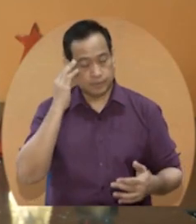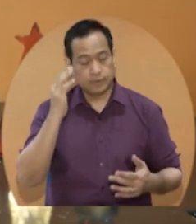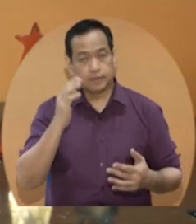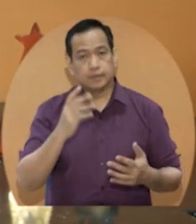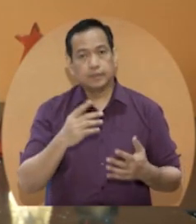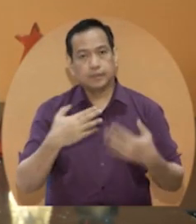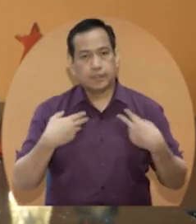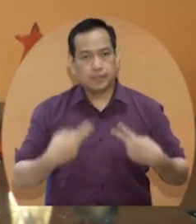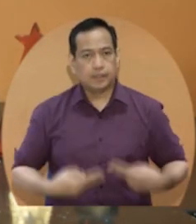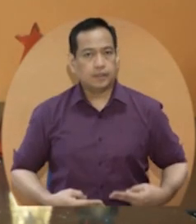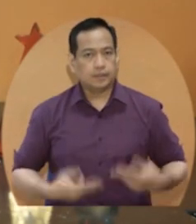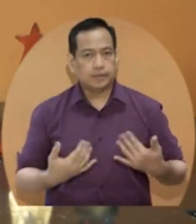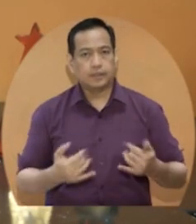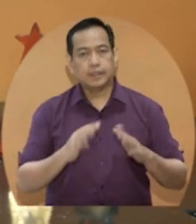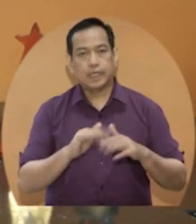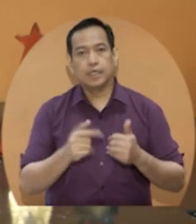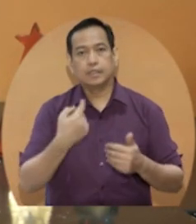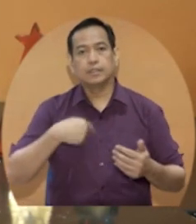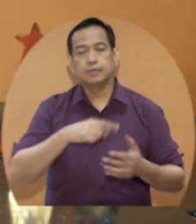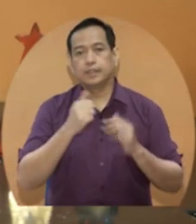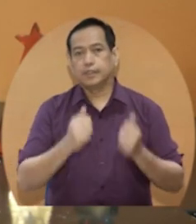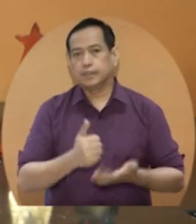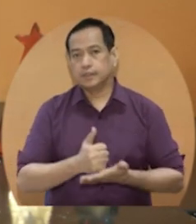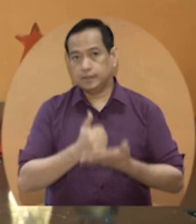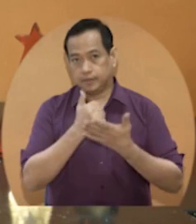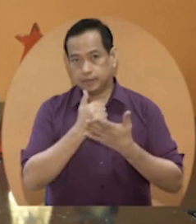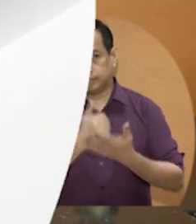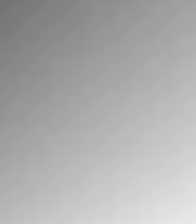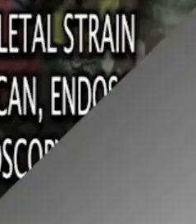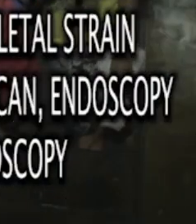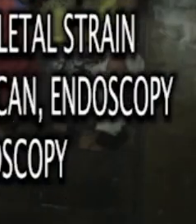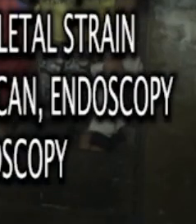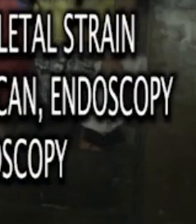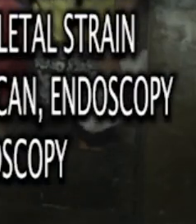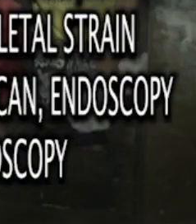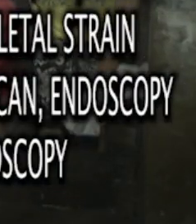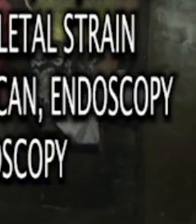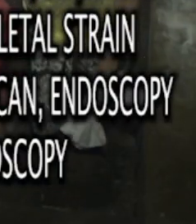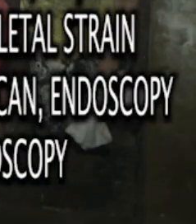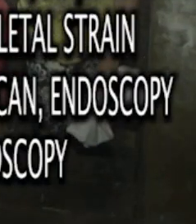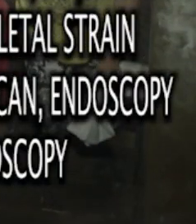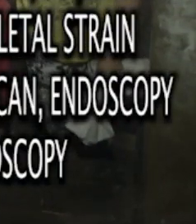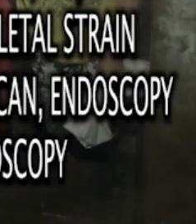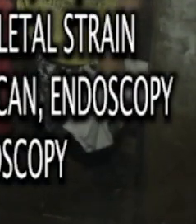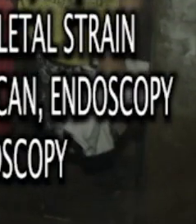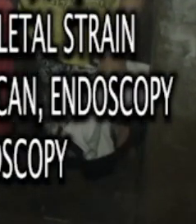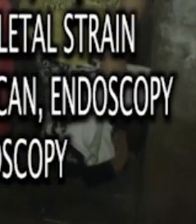natin ang kanyang kalagayan at kung paano tayo makakatulong sa kanya.